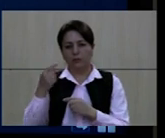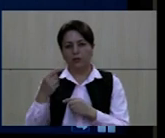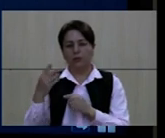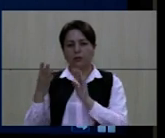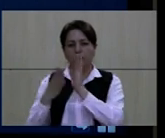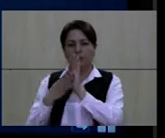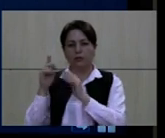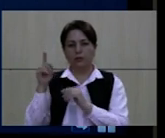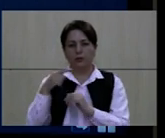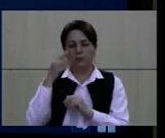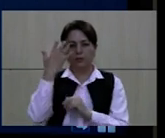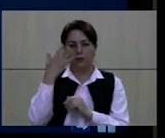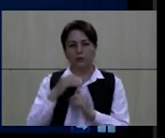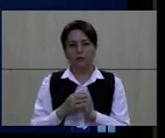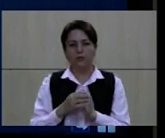2.9 dan 5